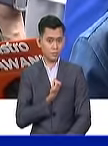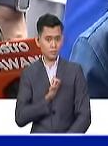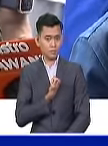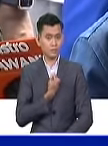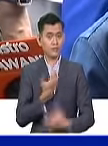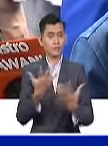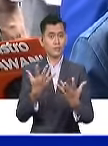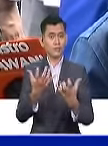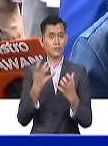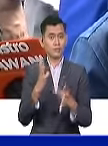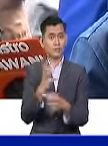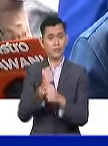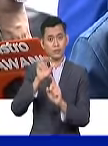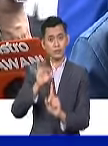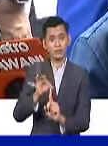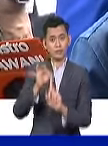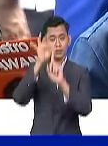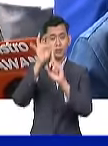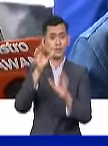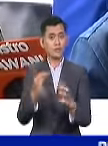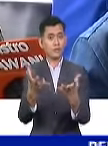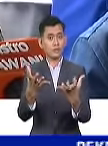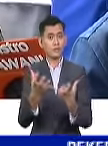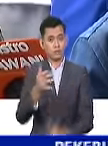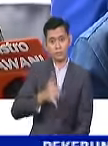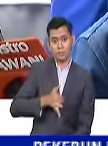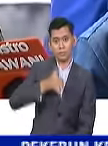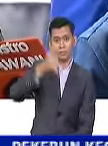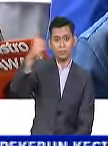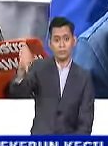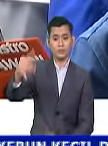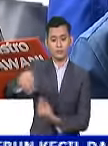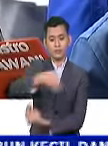untuk mendapat keistimewaan. Nak pergi umrah bagi orang Islam.